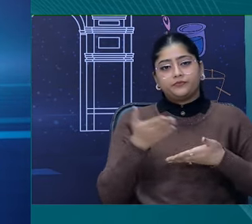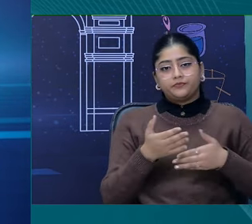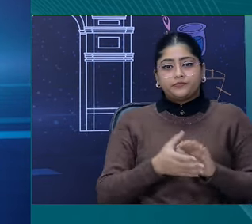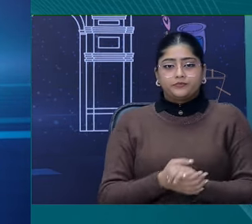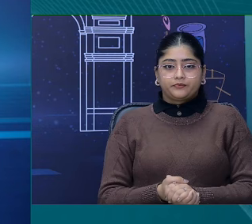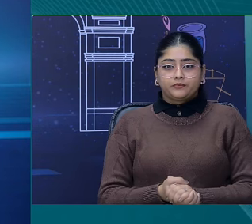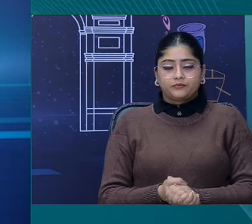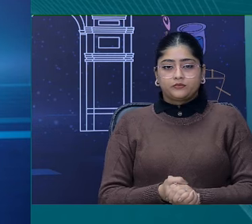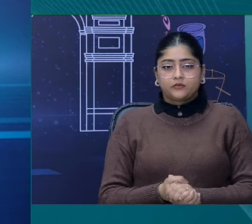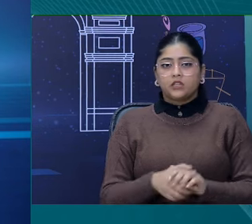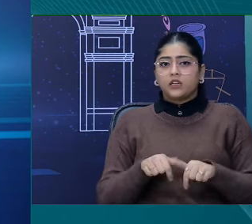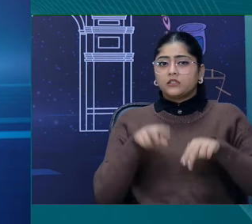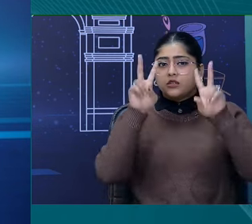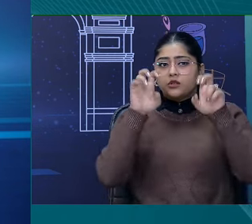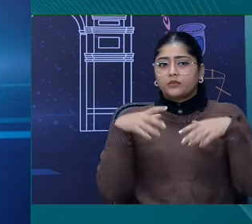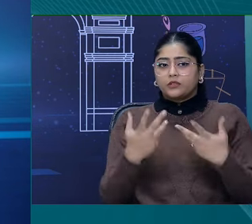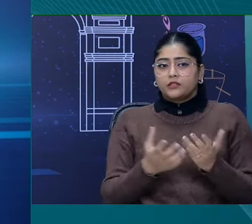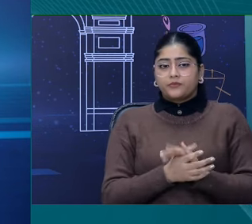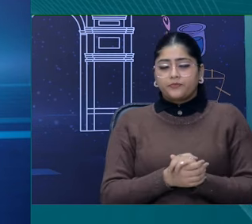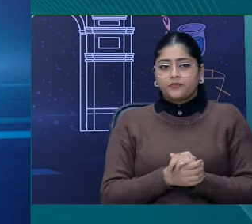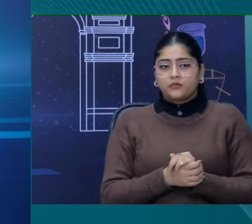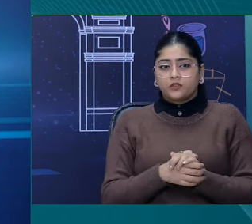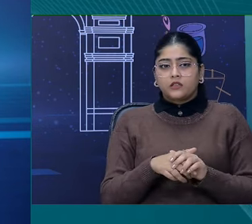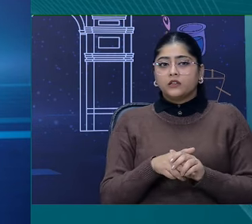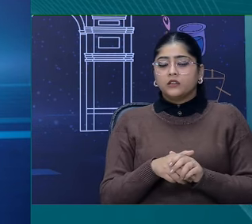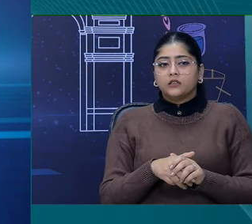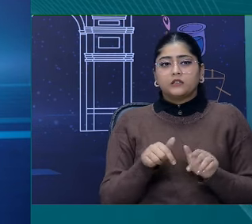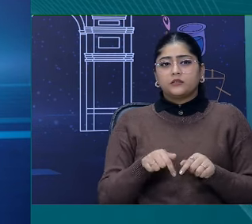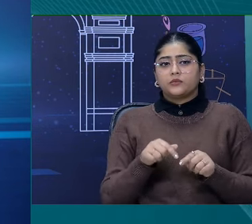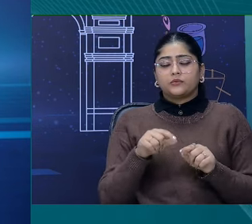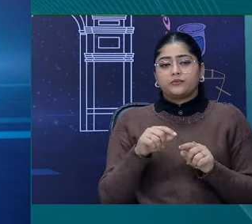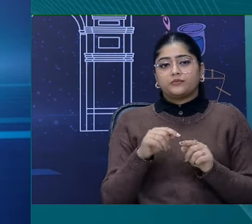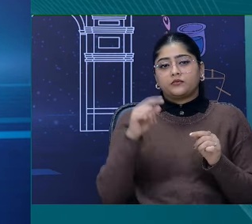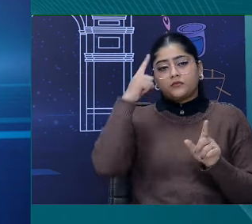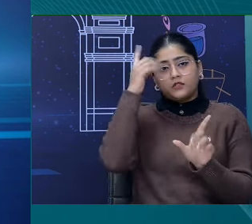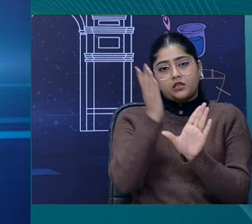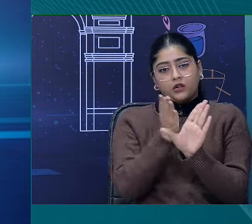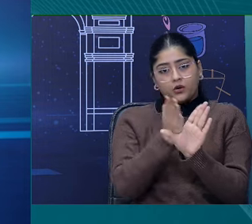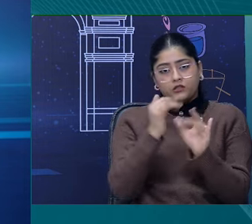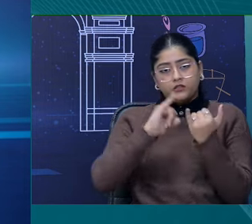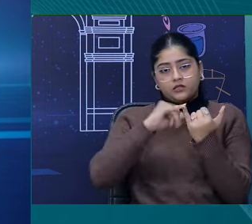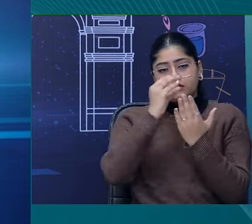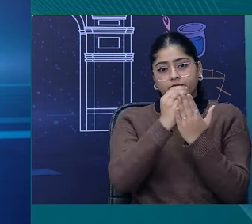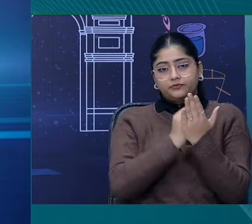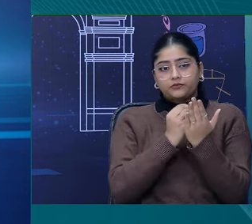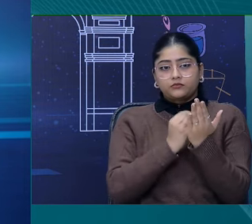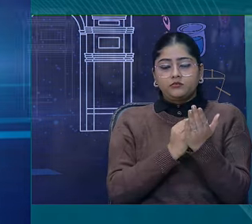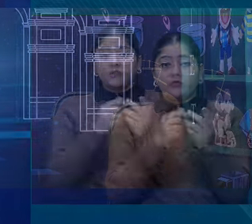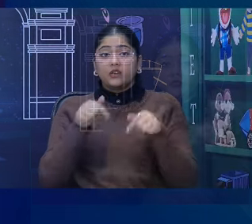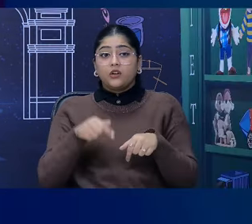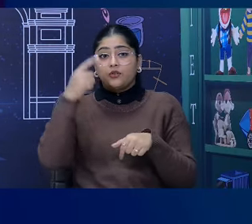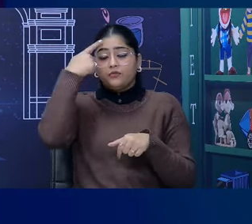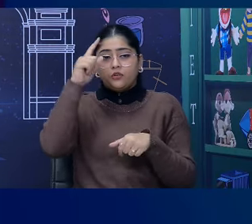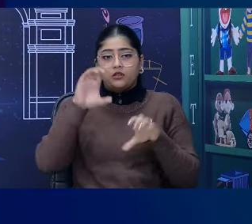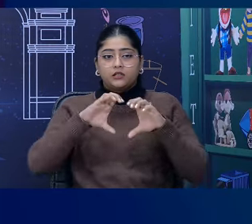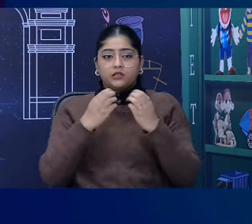है द टॉपिक दैट वी हैव टुडे फॉर दिस पर्टिकुलर सेशन इज साइकोलॉजी एंड दिस पर्टिकुलर टॉपिक इज फॉर आवर